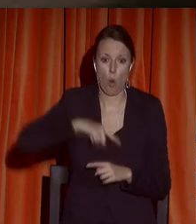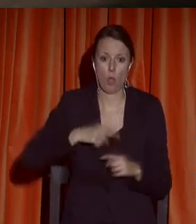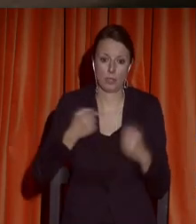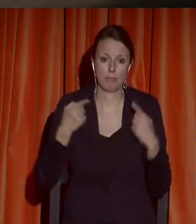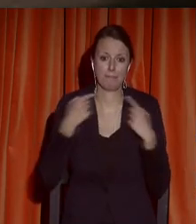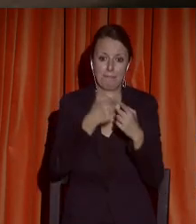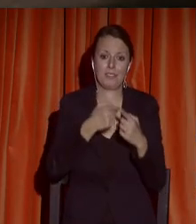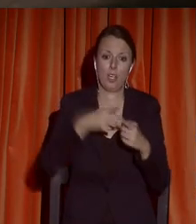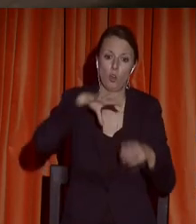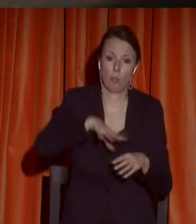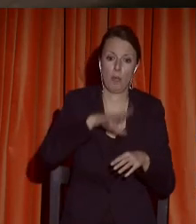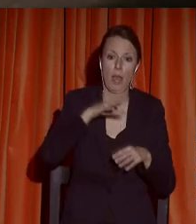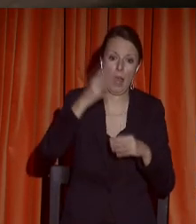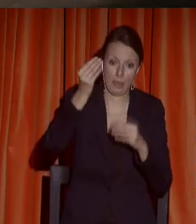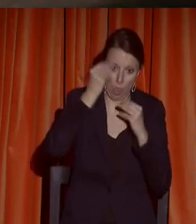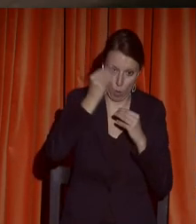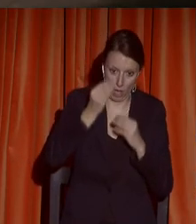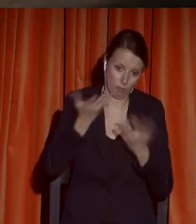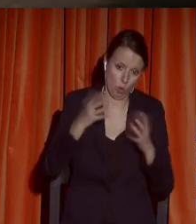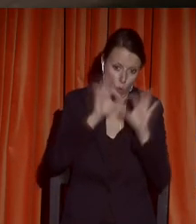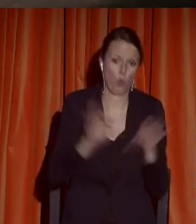trzech czynnikach, na